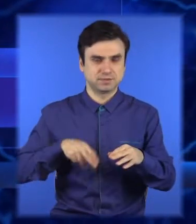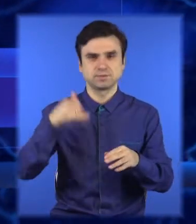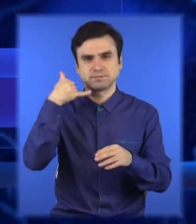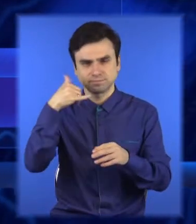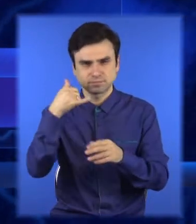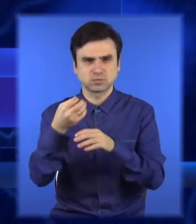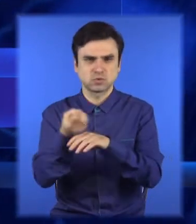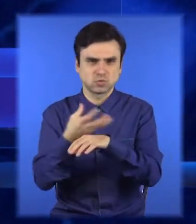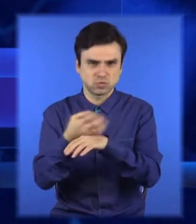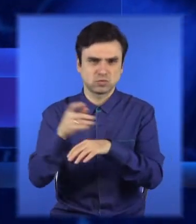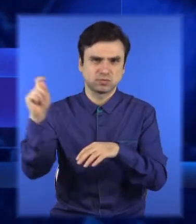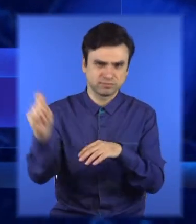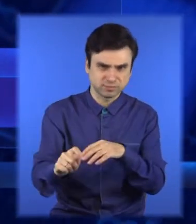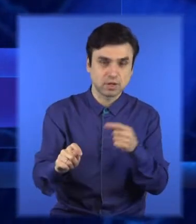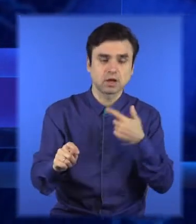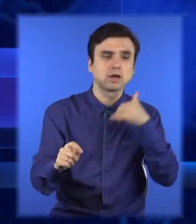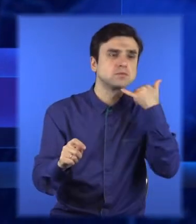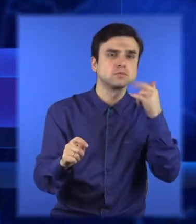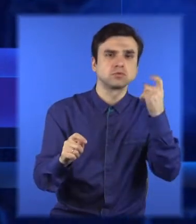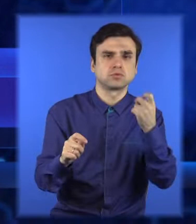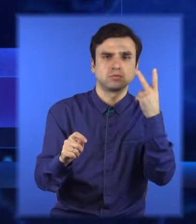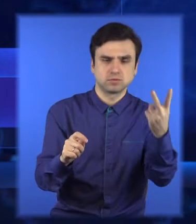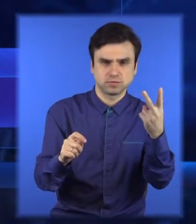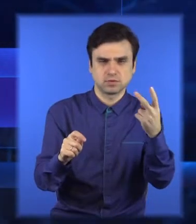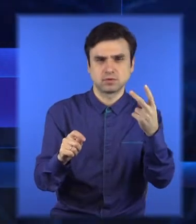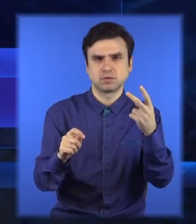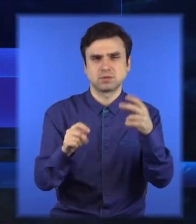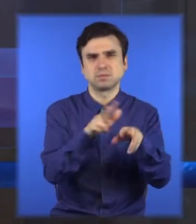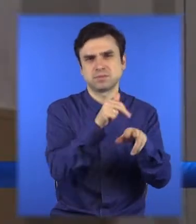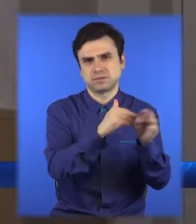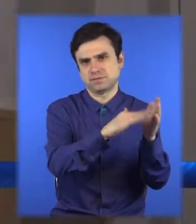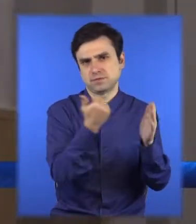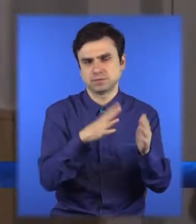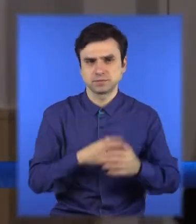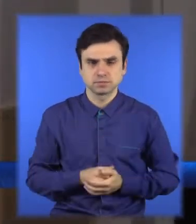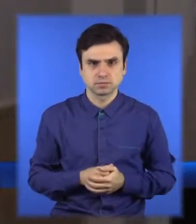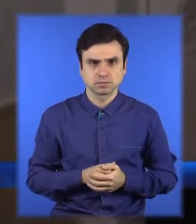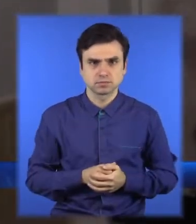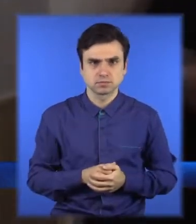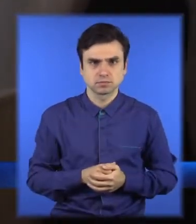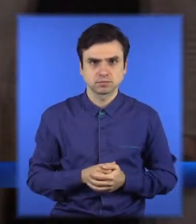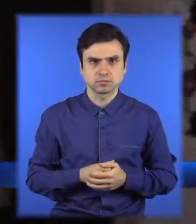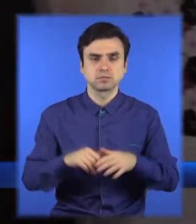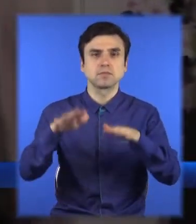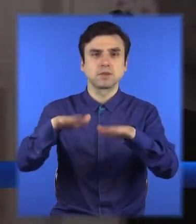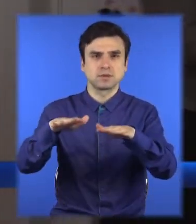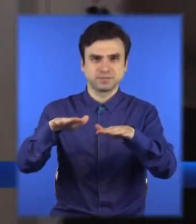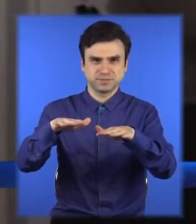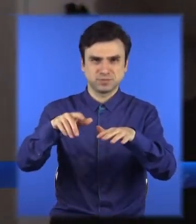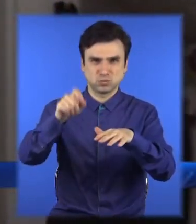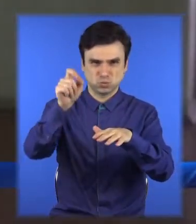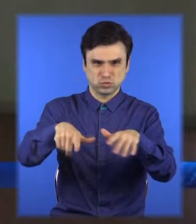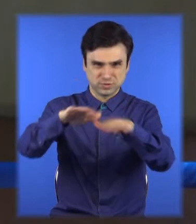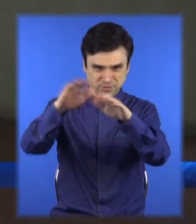допомогу, коротше, я позвонила на 102, от визвала, в общем, поліціантів. Поряд з баклажкою з водою був розчин для